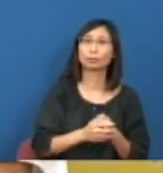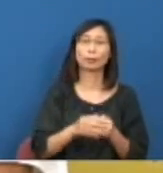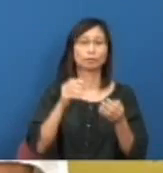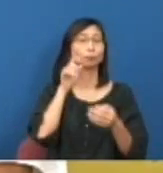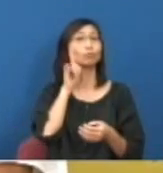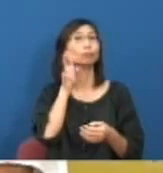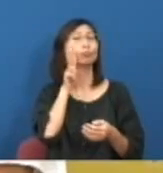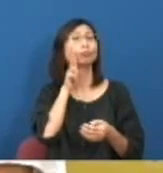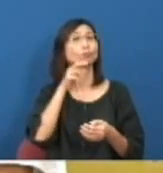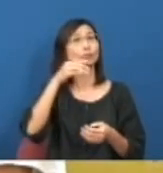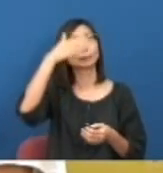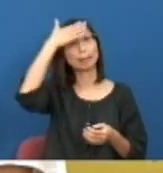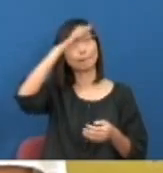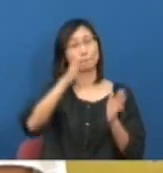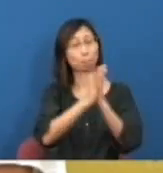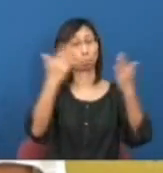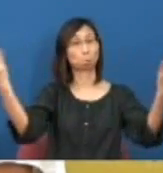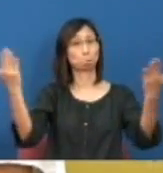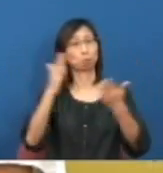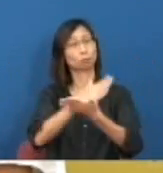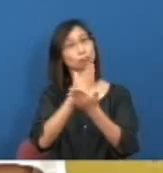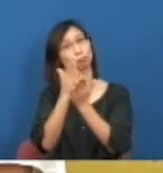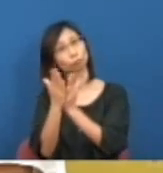一本回憶錄嘅，即係唔係話一個